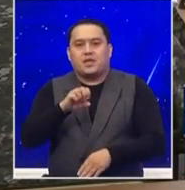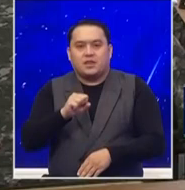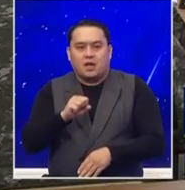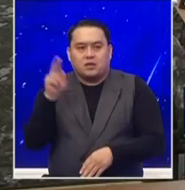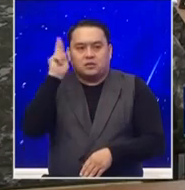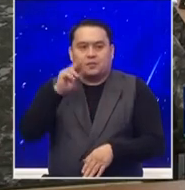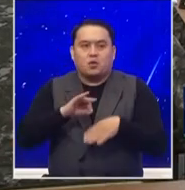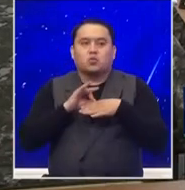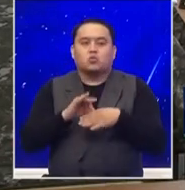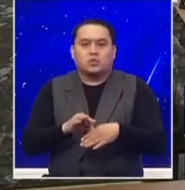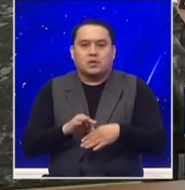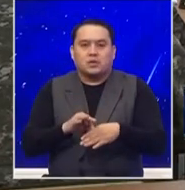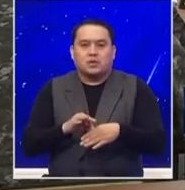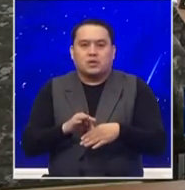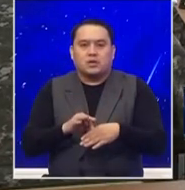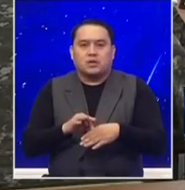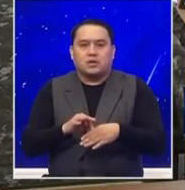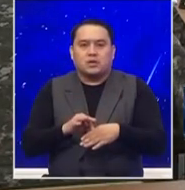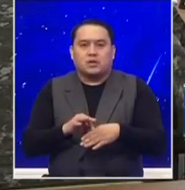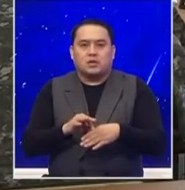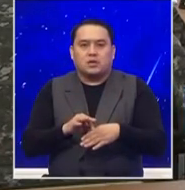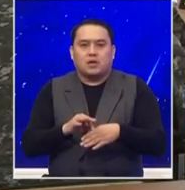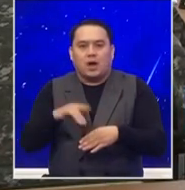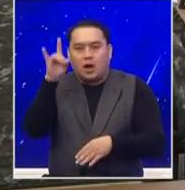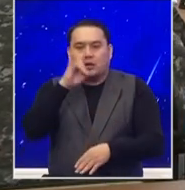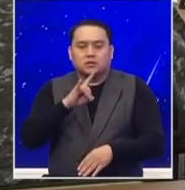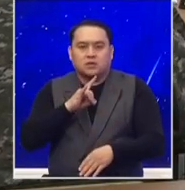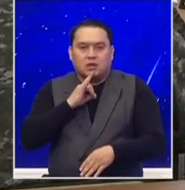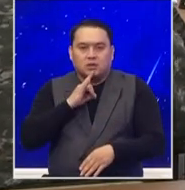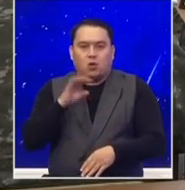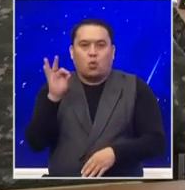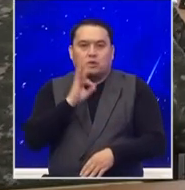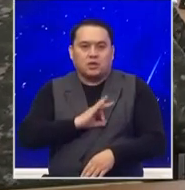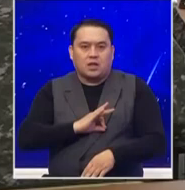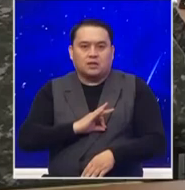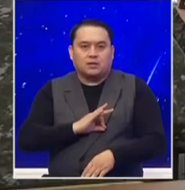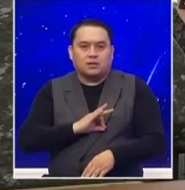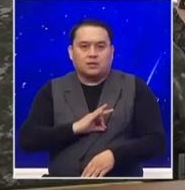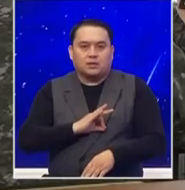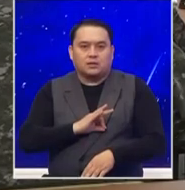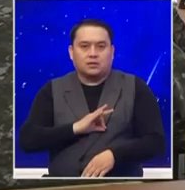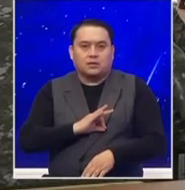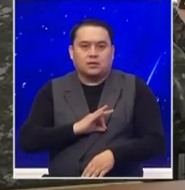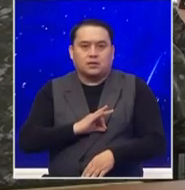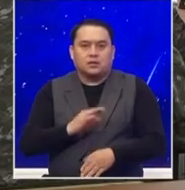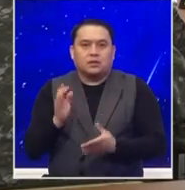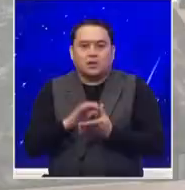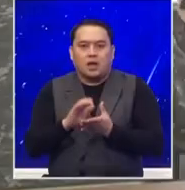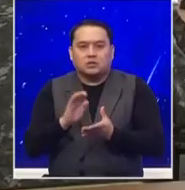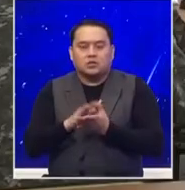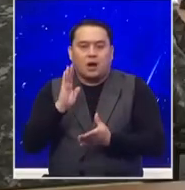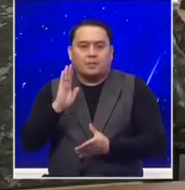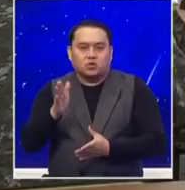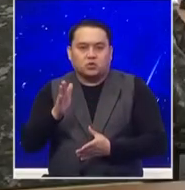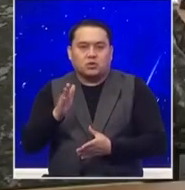сабақ өткізілуде. Инженер қару-жарақтары Қазақстан Республикасында қолданылатын қару-жарақтармен таныстырамыз.